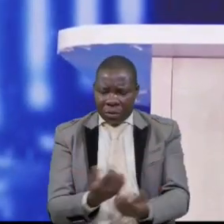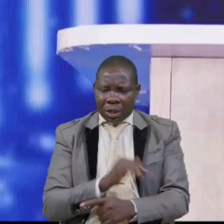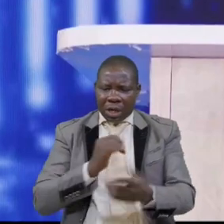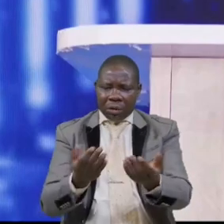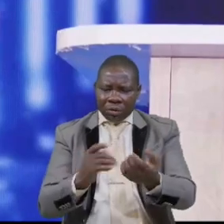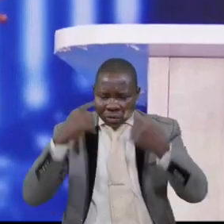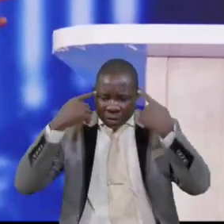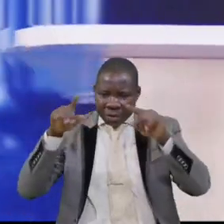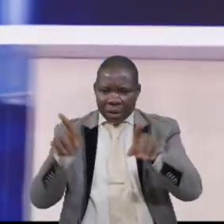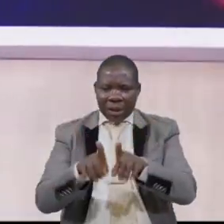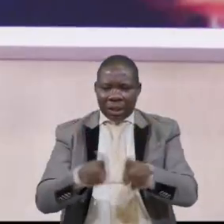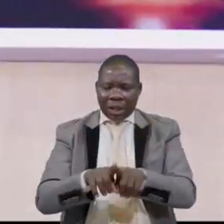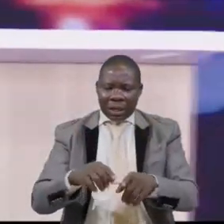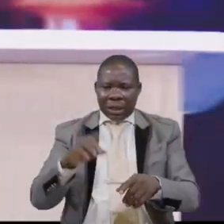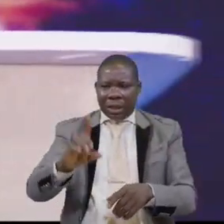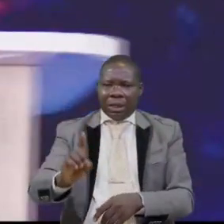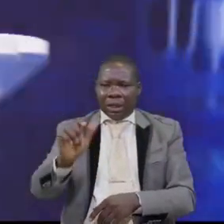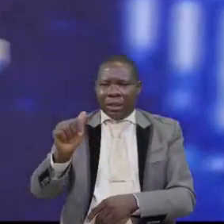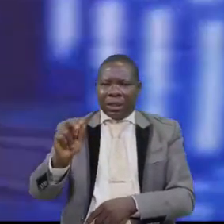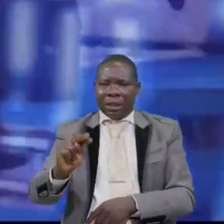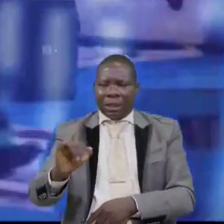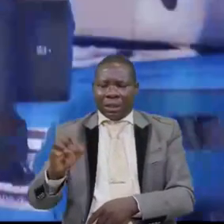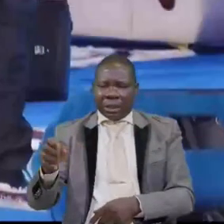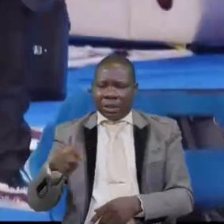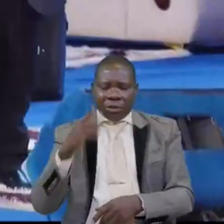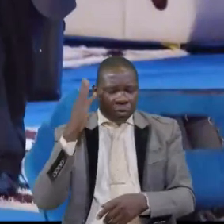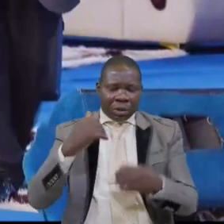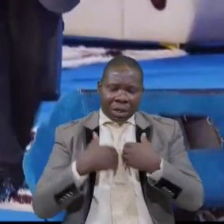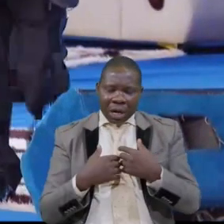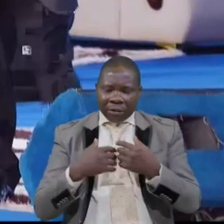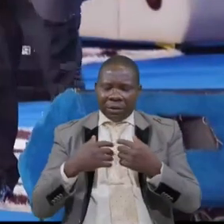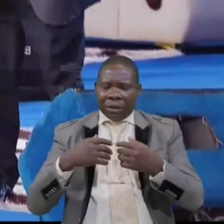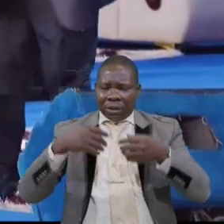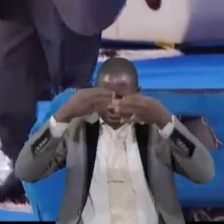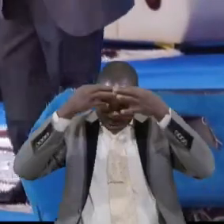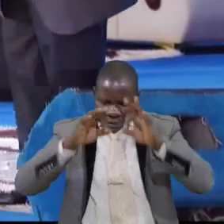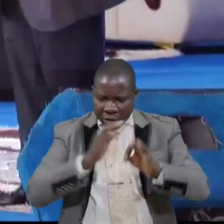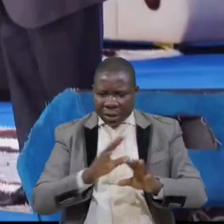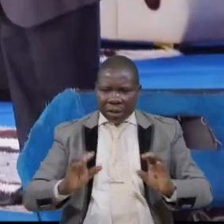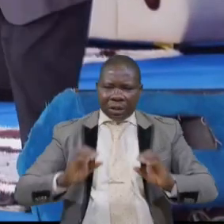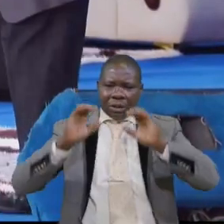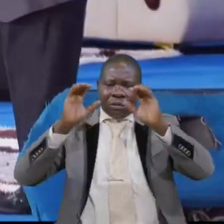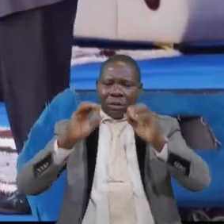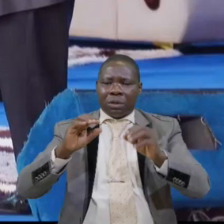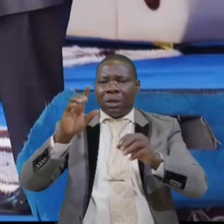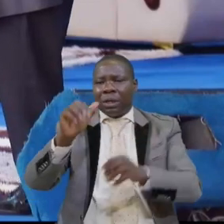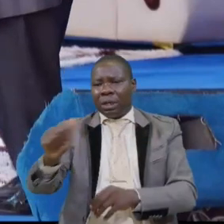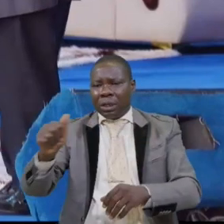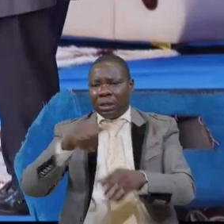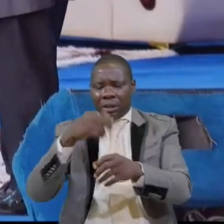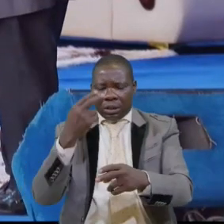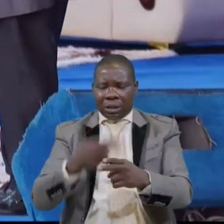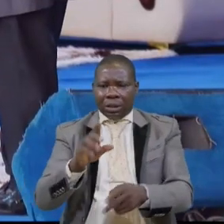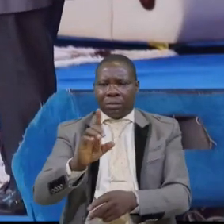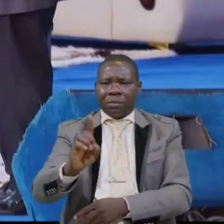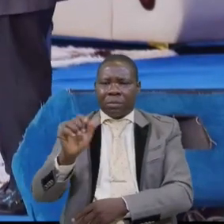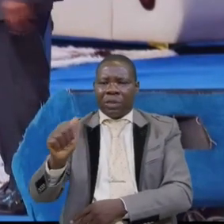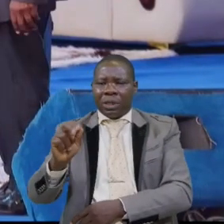la décision et la dévotion. Le A, dans le nom de Daniel, dans la nature de Daniel, il